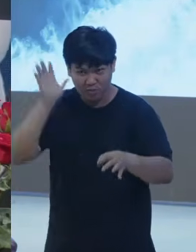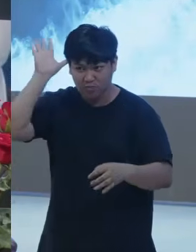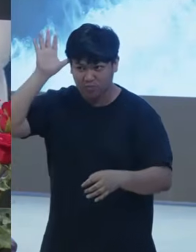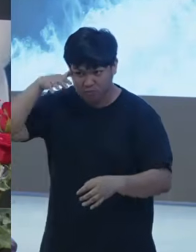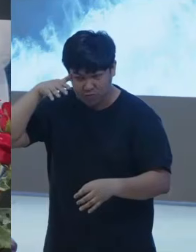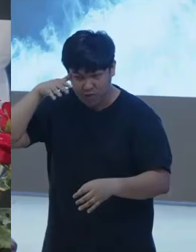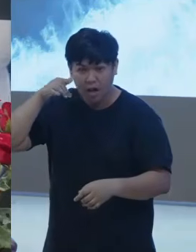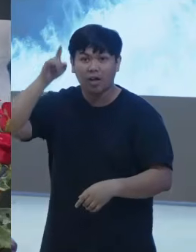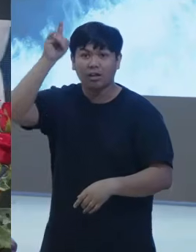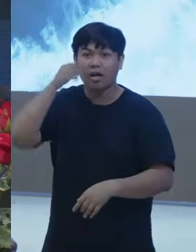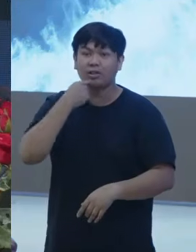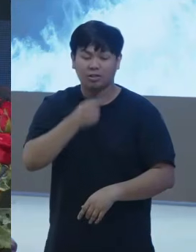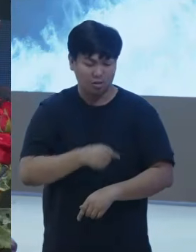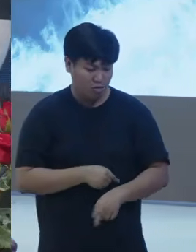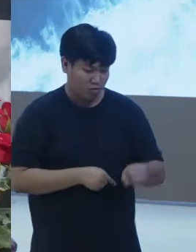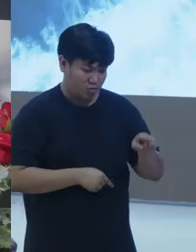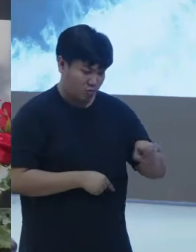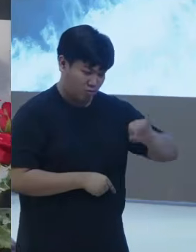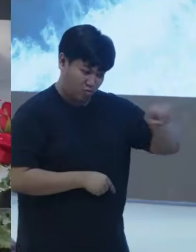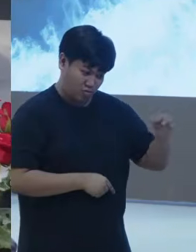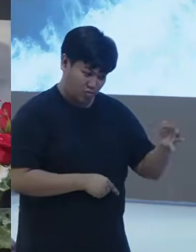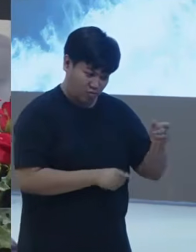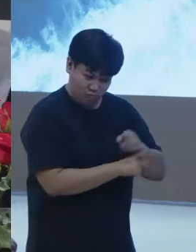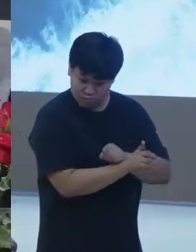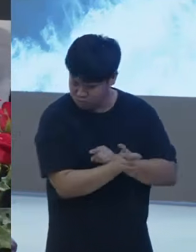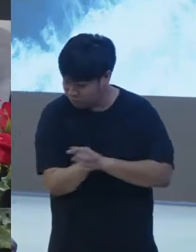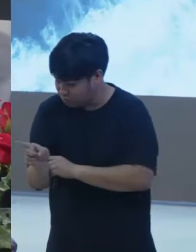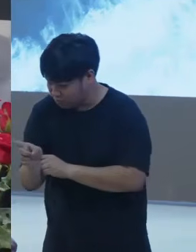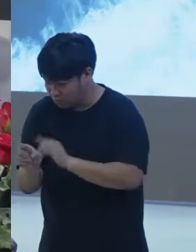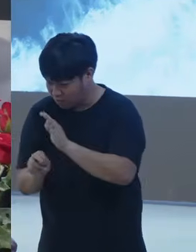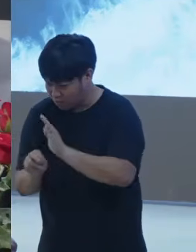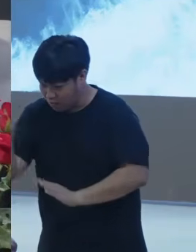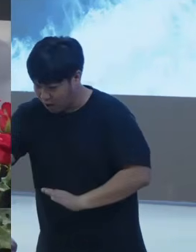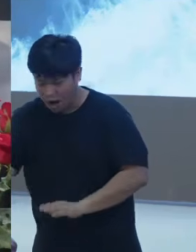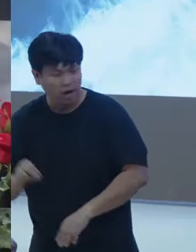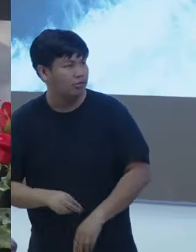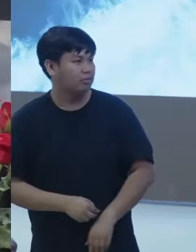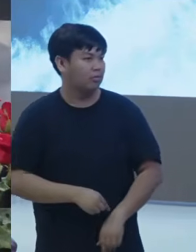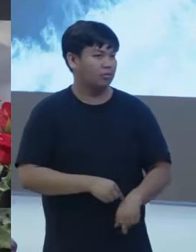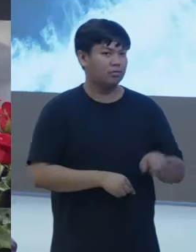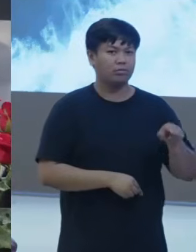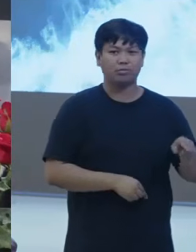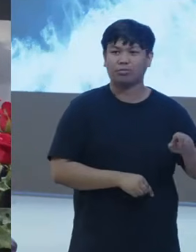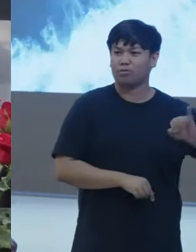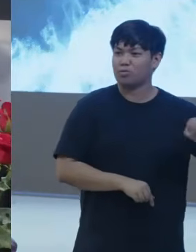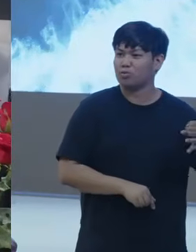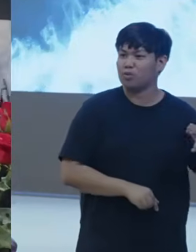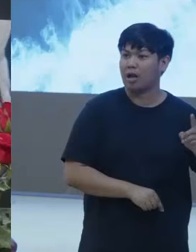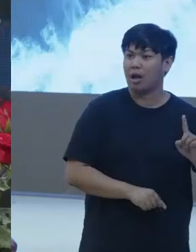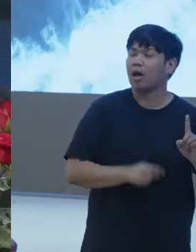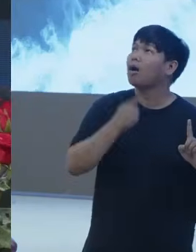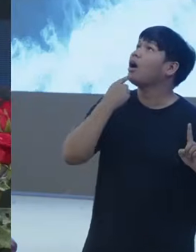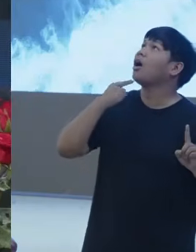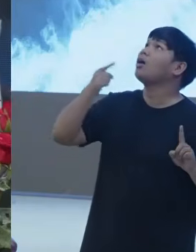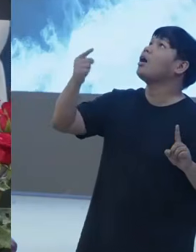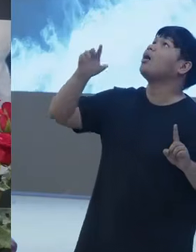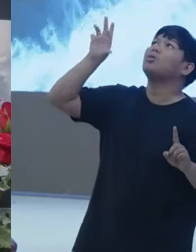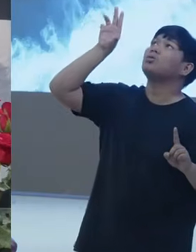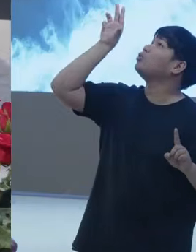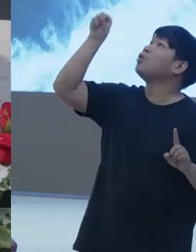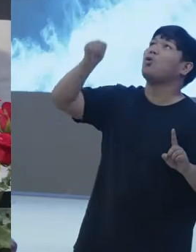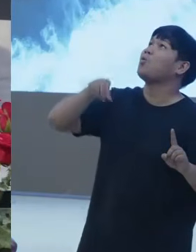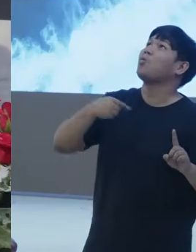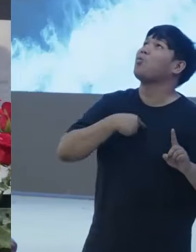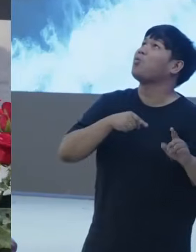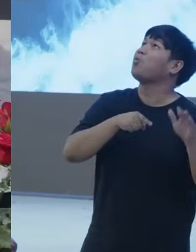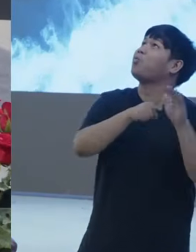to Nineveh." Sabi niya, "No. Ako, go to Tarshish." Sabi ng Panginoon,